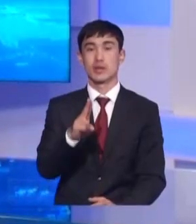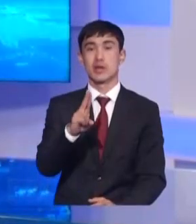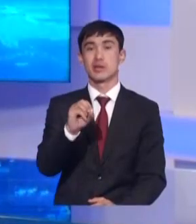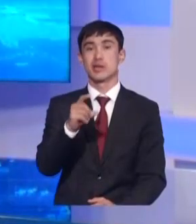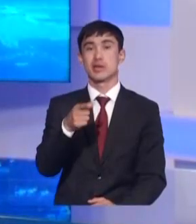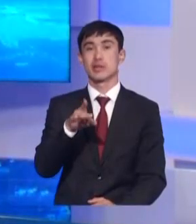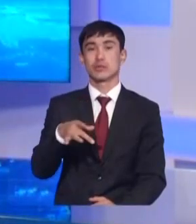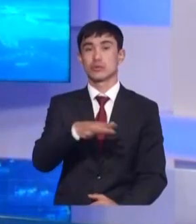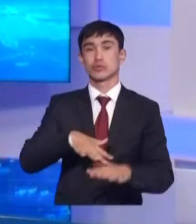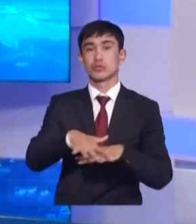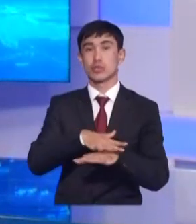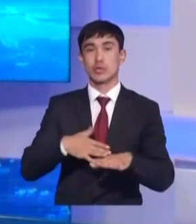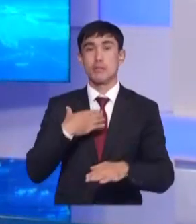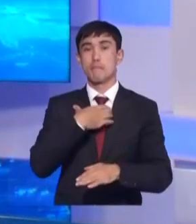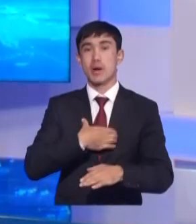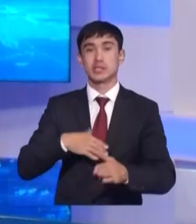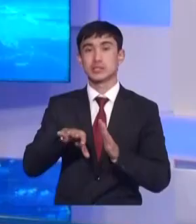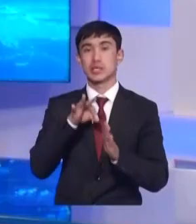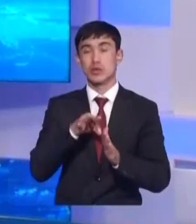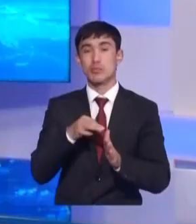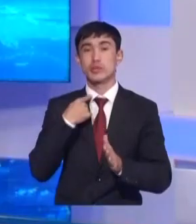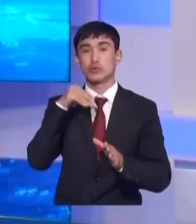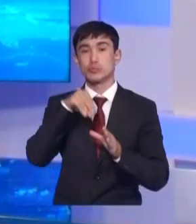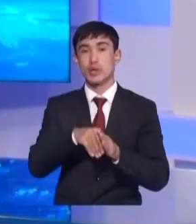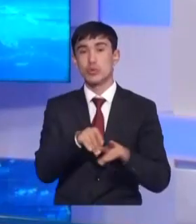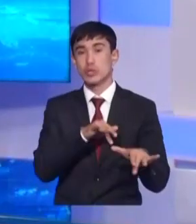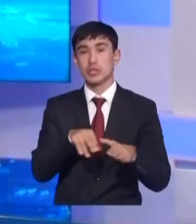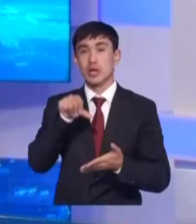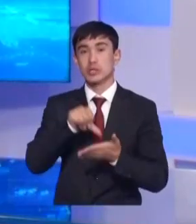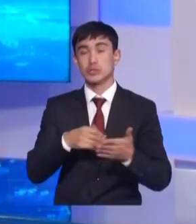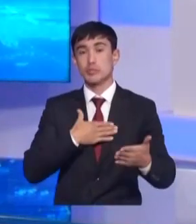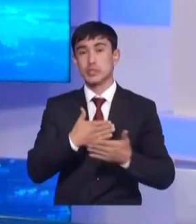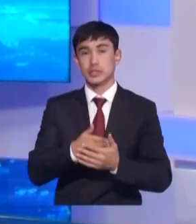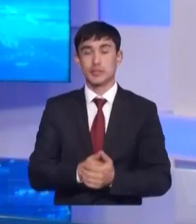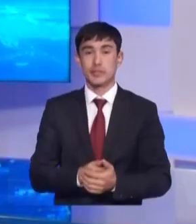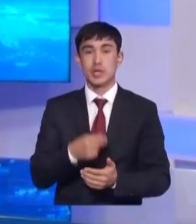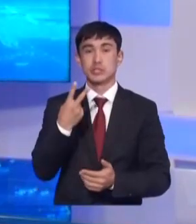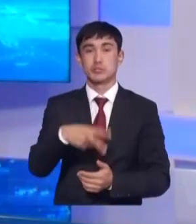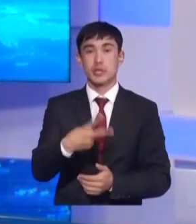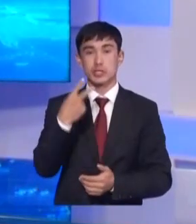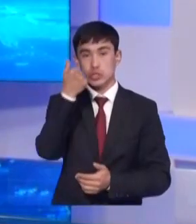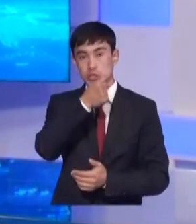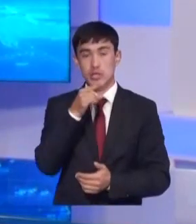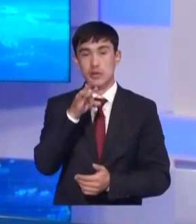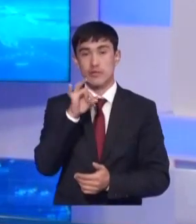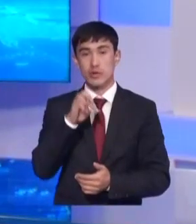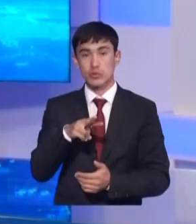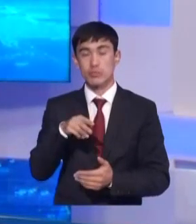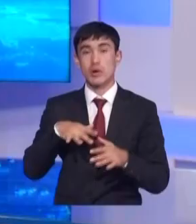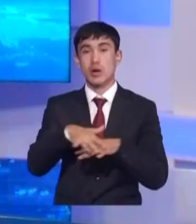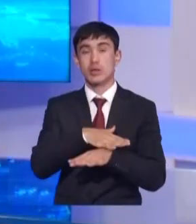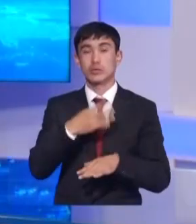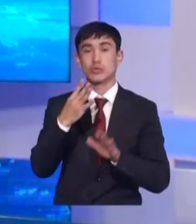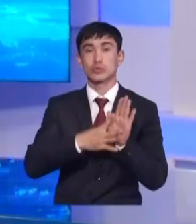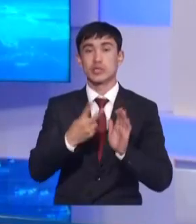Кеген ауданының жұртшылығы әр маңызды сайлау мен дауыс беру науқандарына қатысуда аса белсенді. 2022 жылы